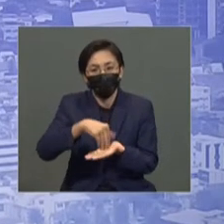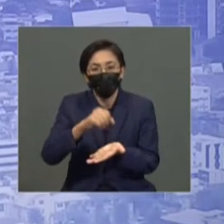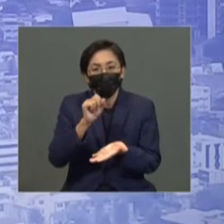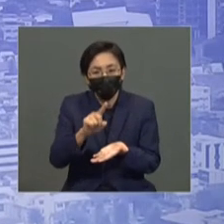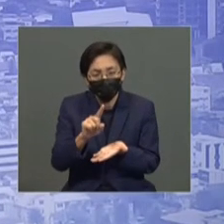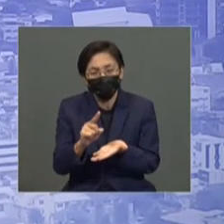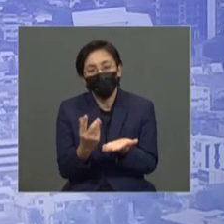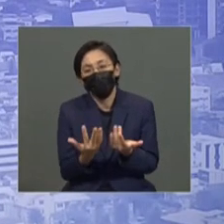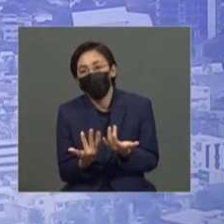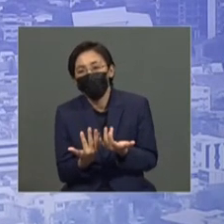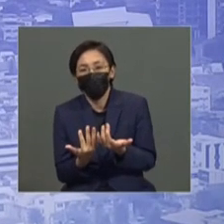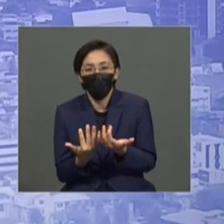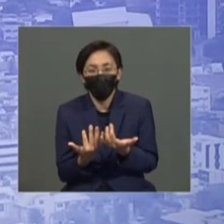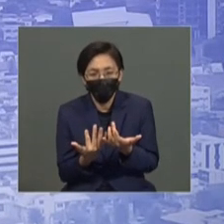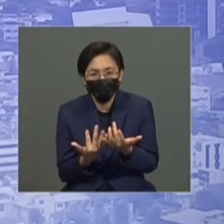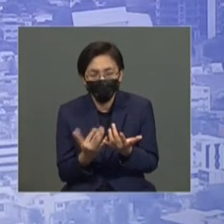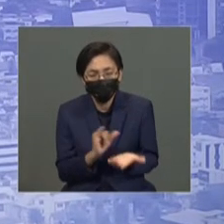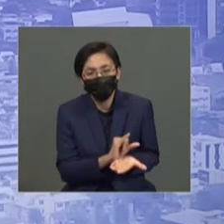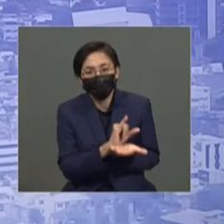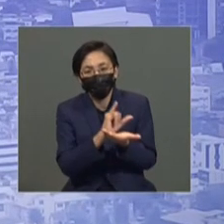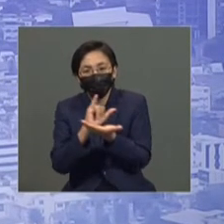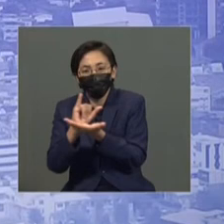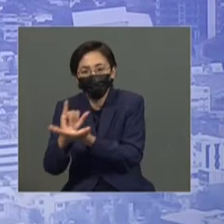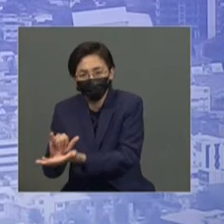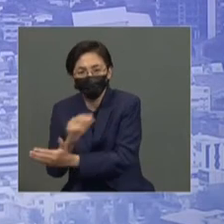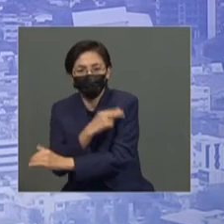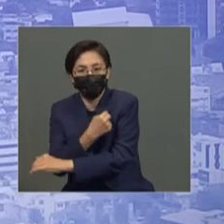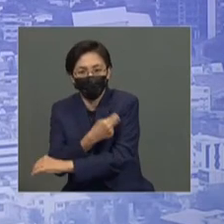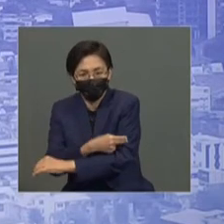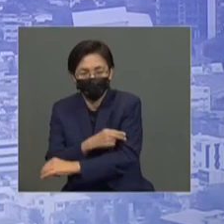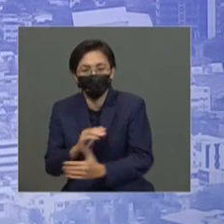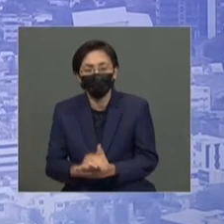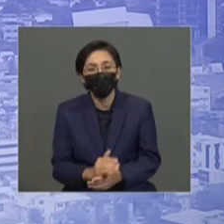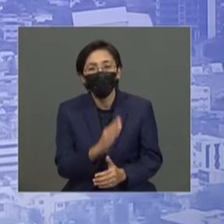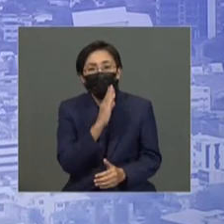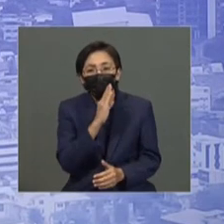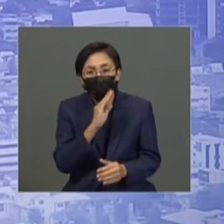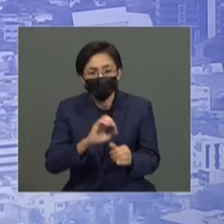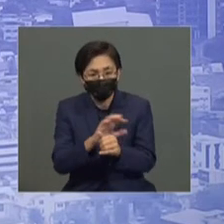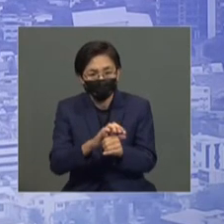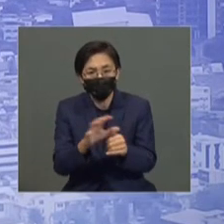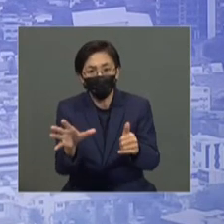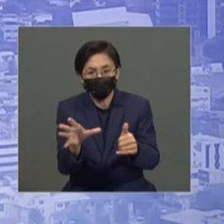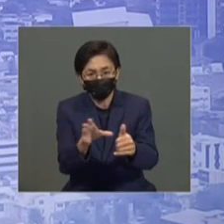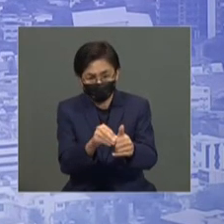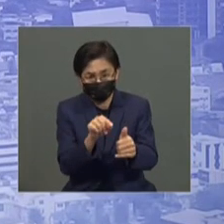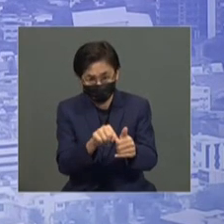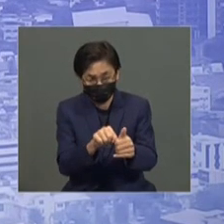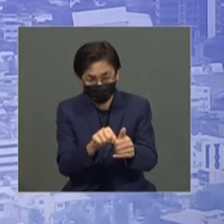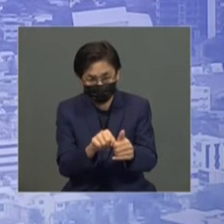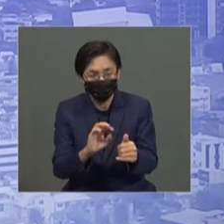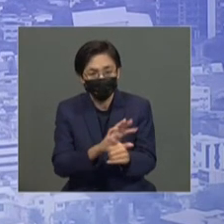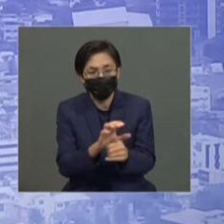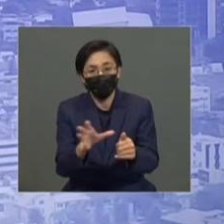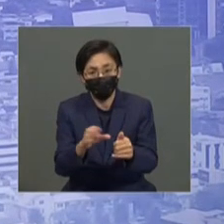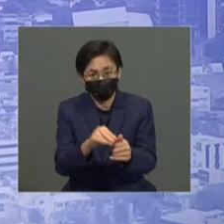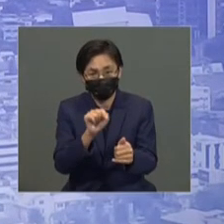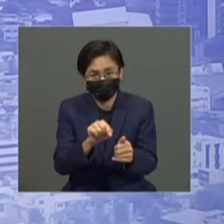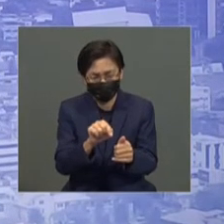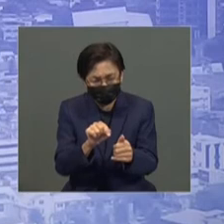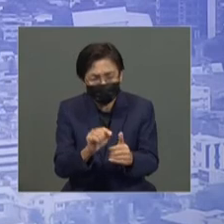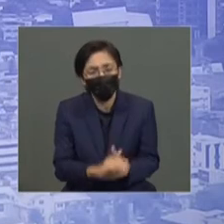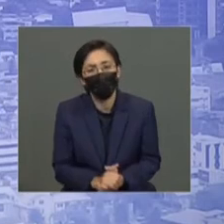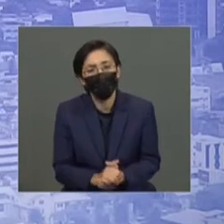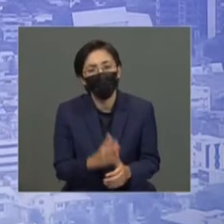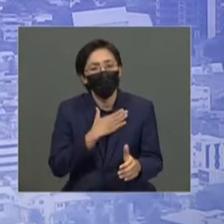คอยรอการส่งต่อตรงนี้เนี่ยเมื่อมีผู้ป่วยที่พบในชุมชนพื้นที่แออัดนะคะเราจำเป็น